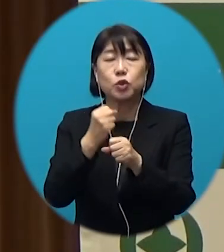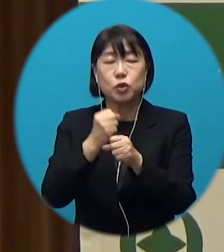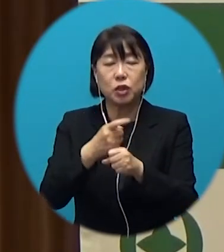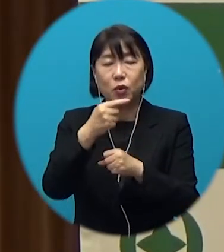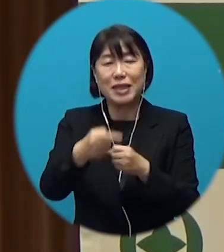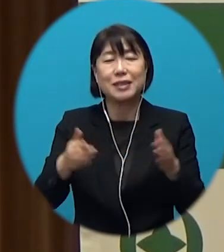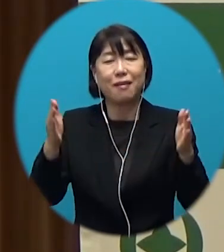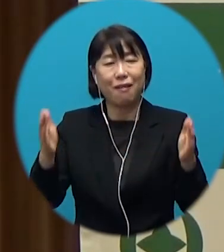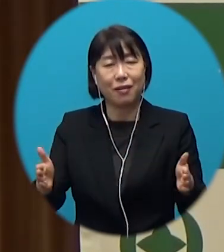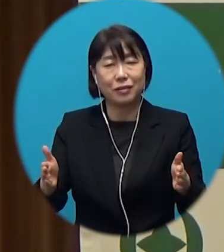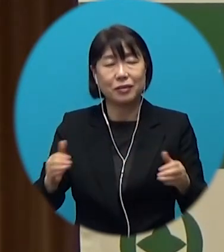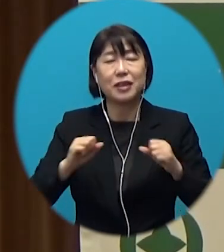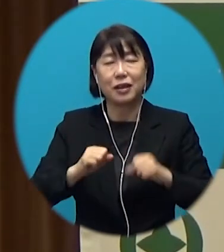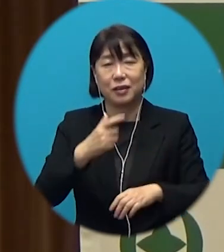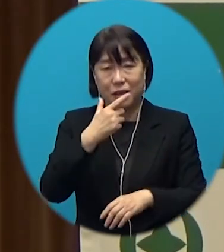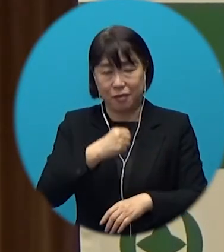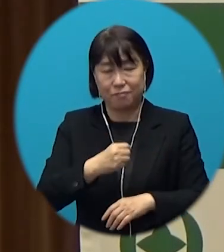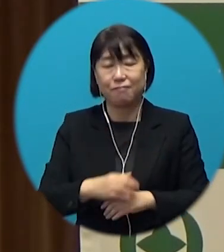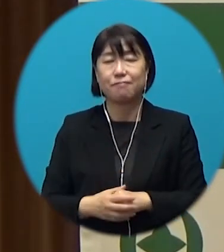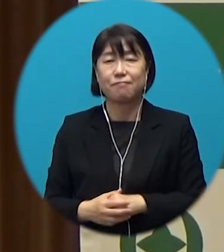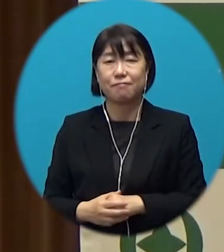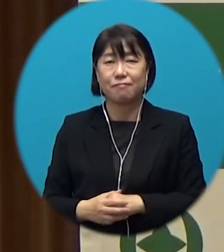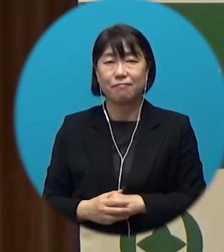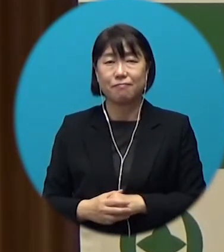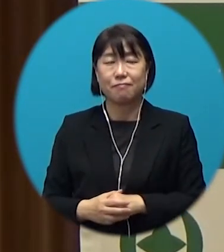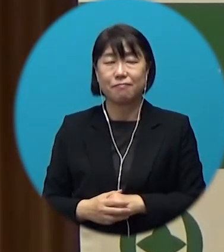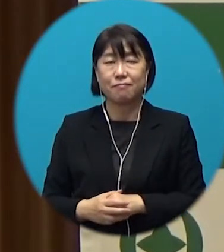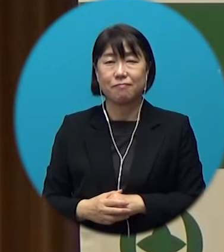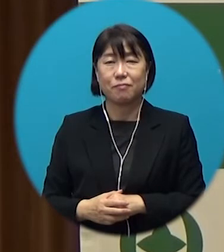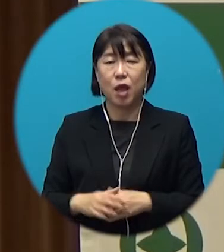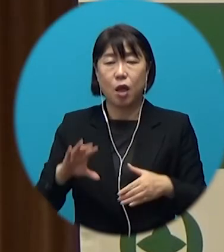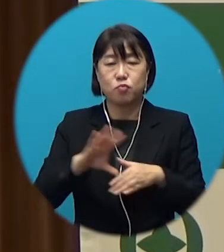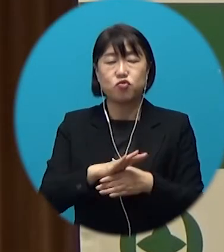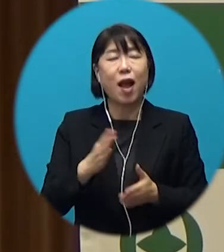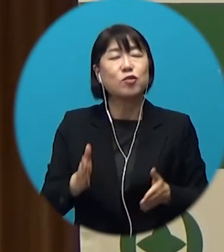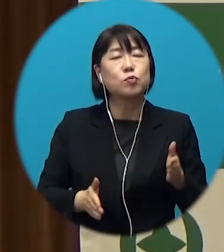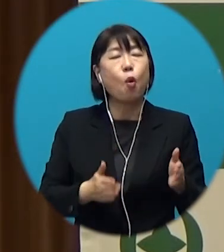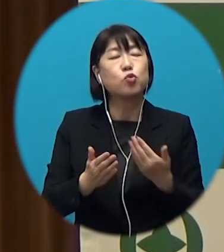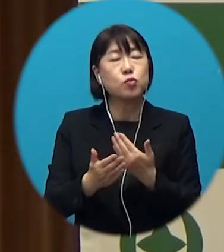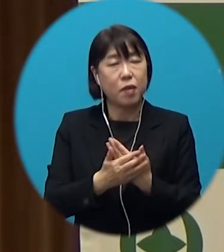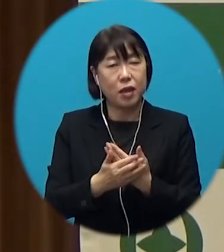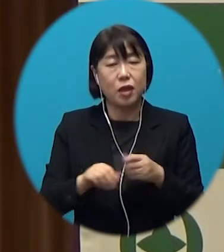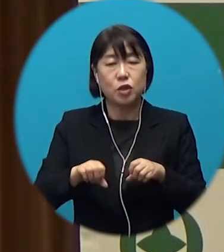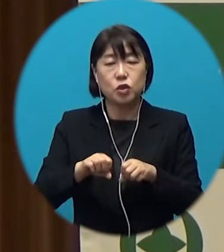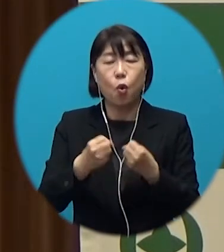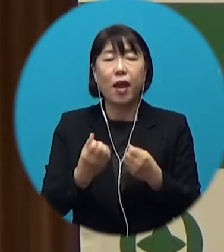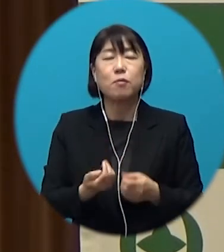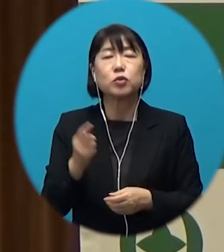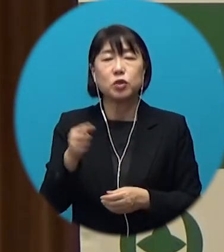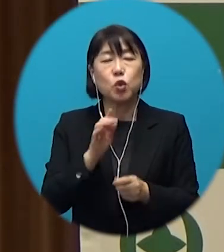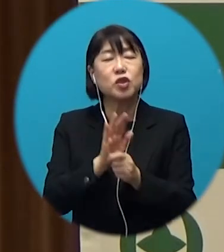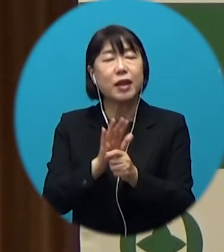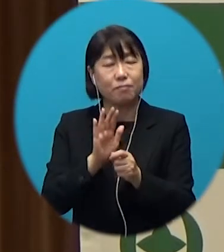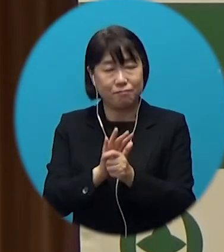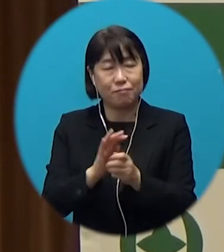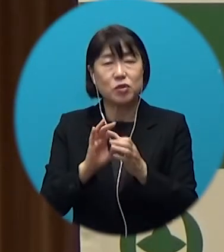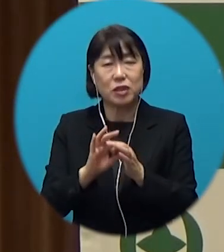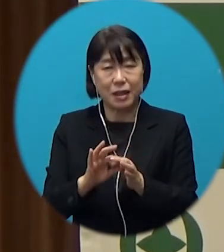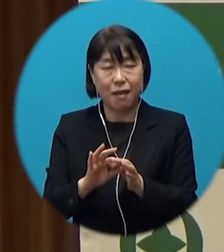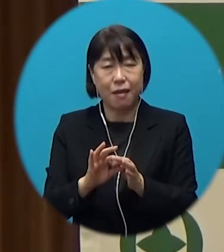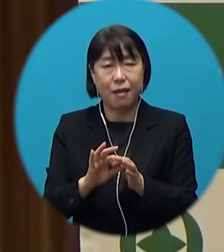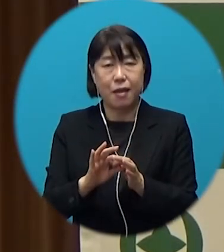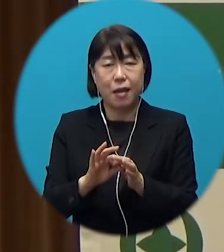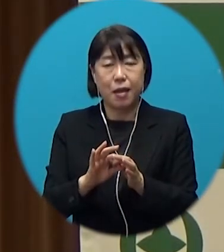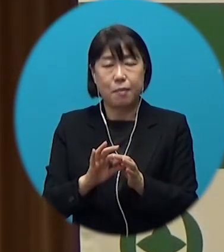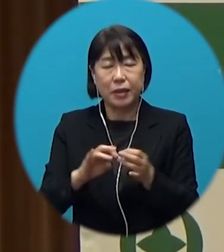たいなと思っております。文化スポーツ面、障害者の方々の支援についてまだゲストで